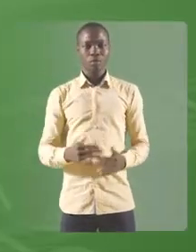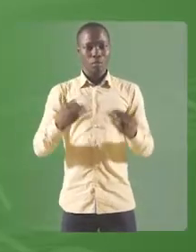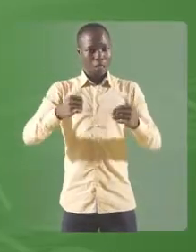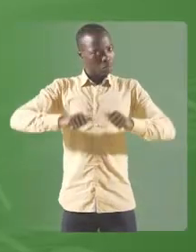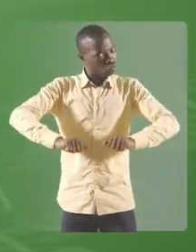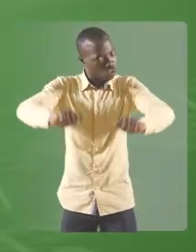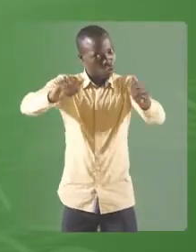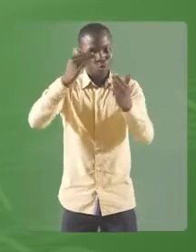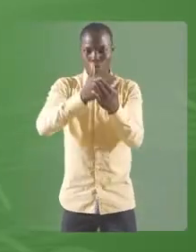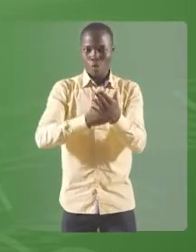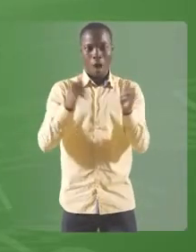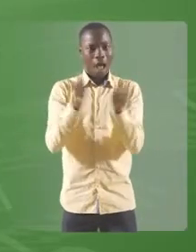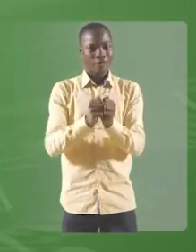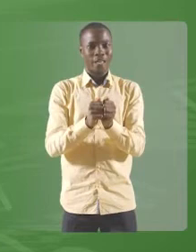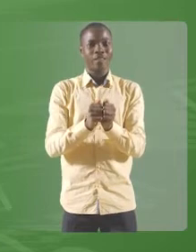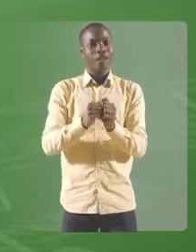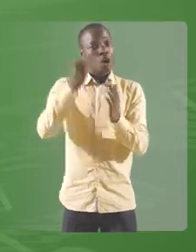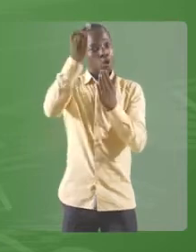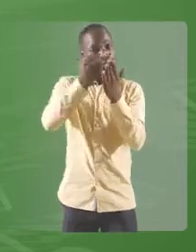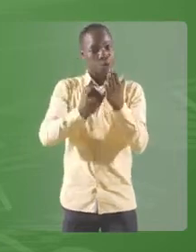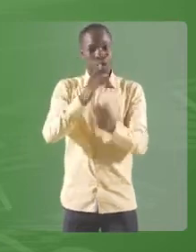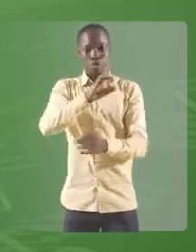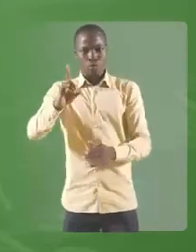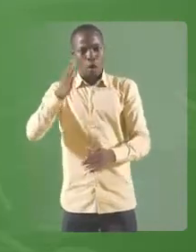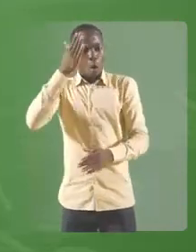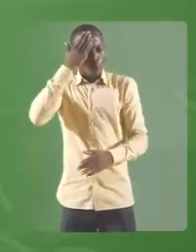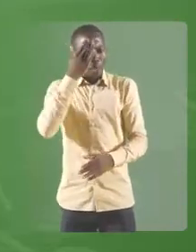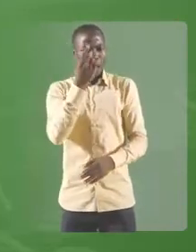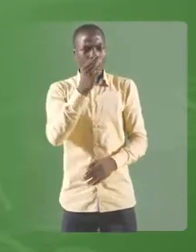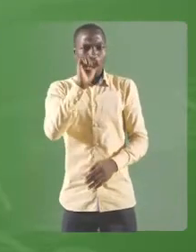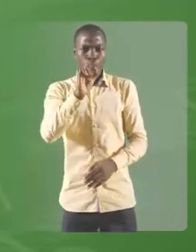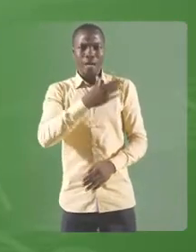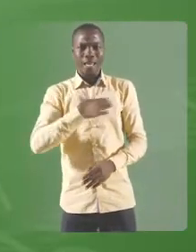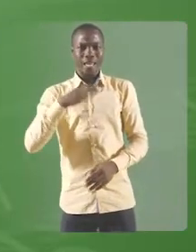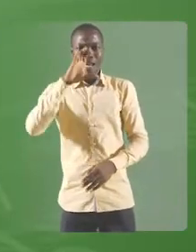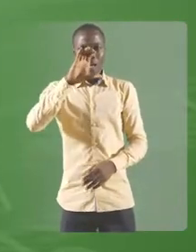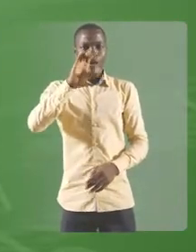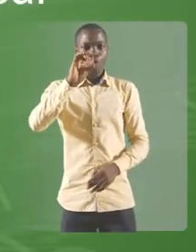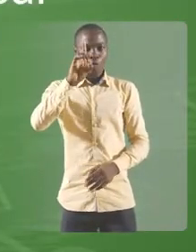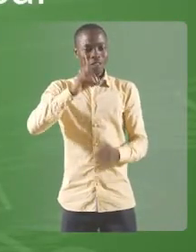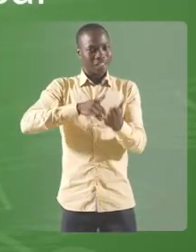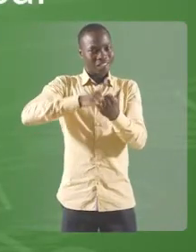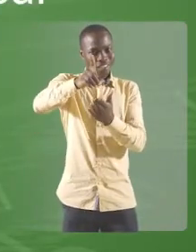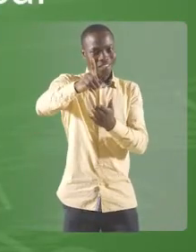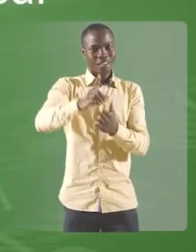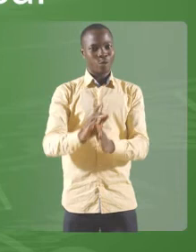avec la construction d'une droite dont on connaît un point et le coefficient directeur.